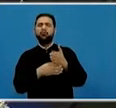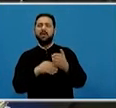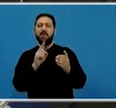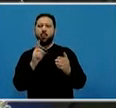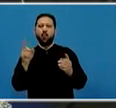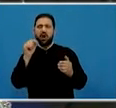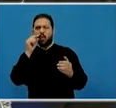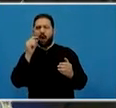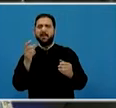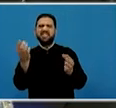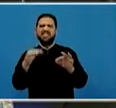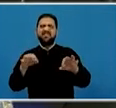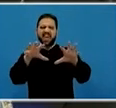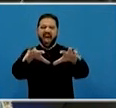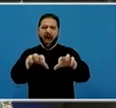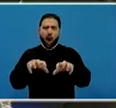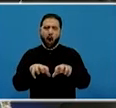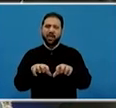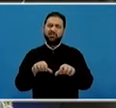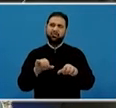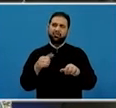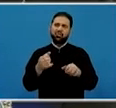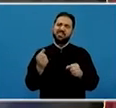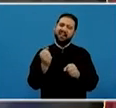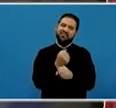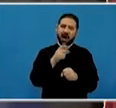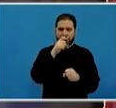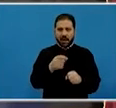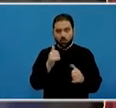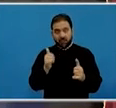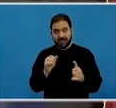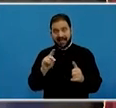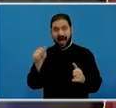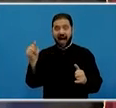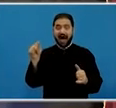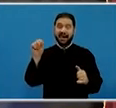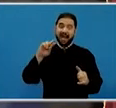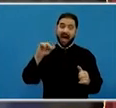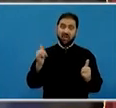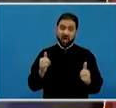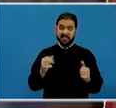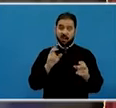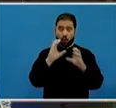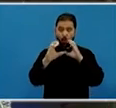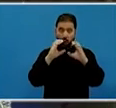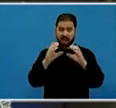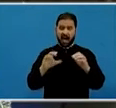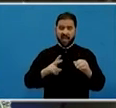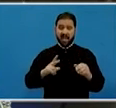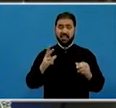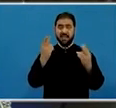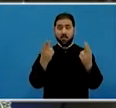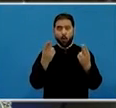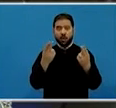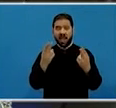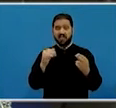autopromovare al oamenilor și care pot să dăuneze. Dar totuși, această comunicare între oameni cred că este deosebit de importantă și de necesară pentru omul din